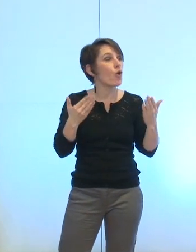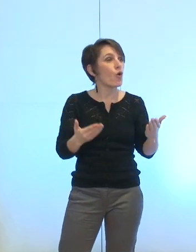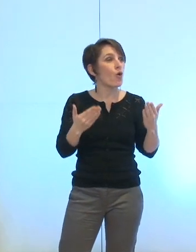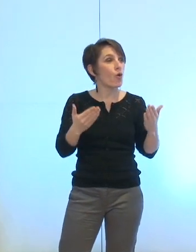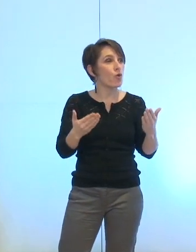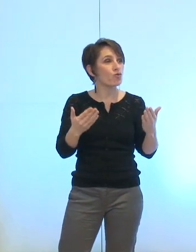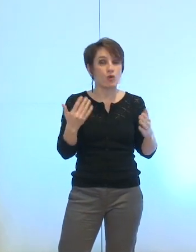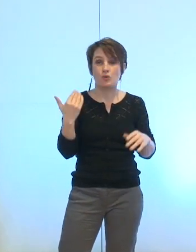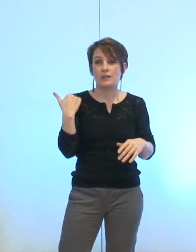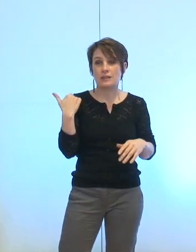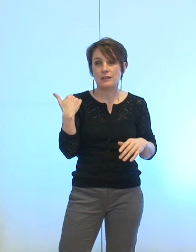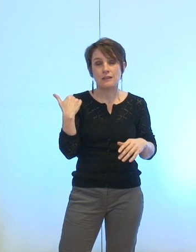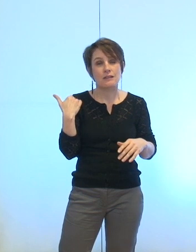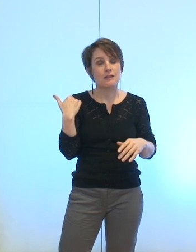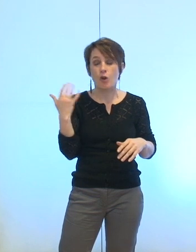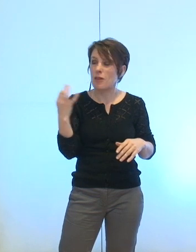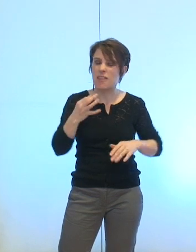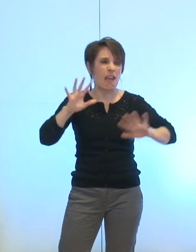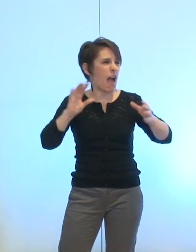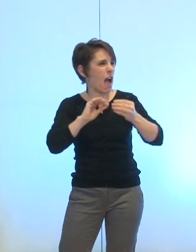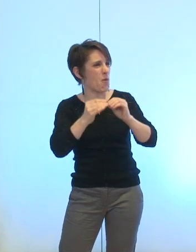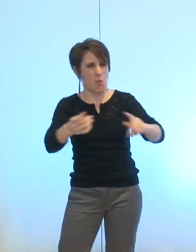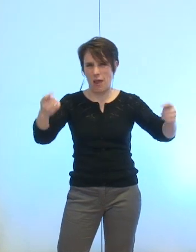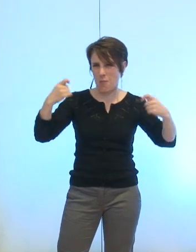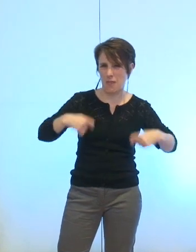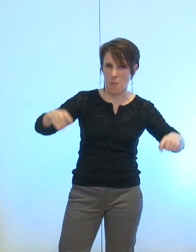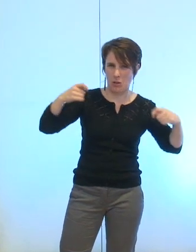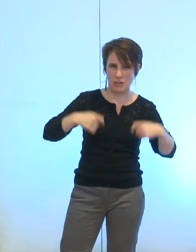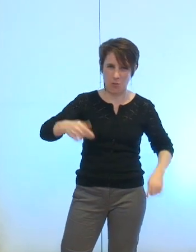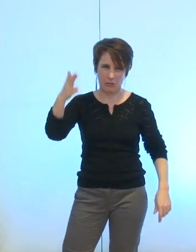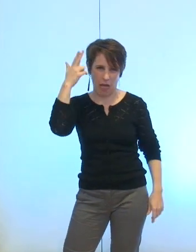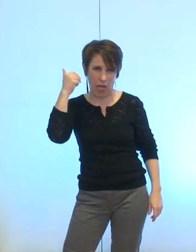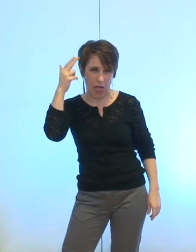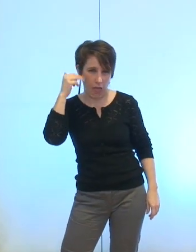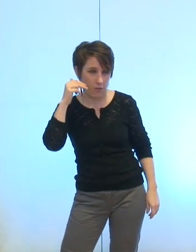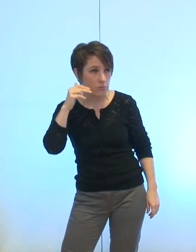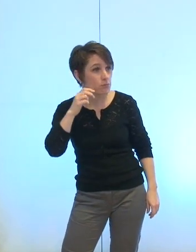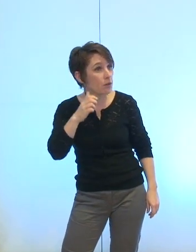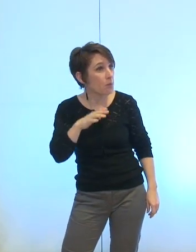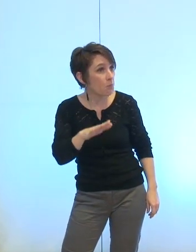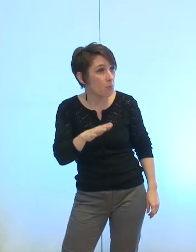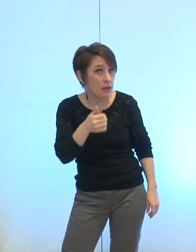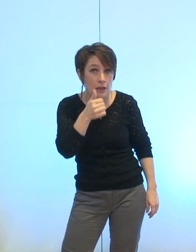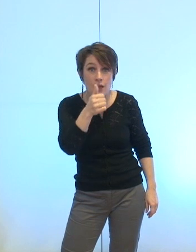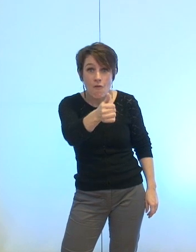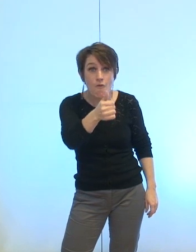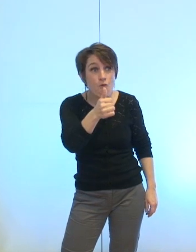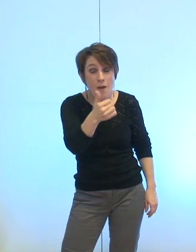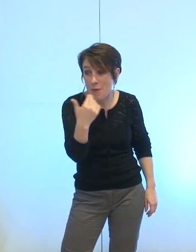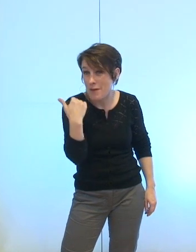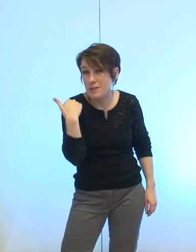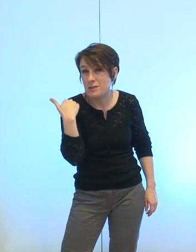dénoncaient l'argent jeté par les fenêtres ou éventuellement la gestion incohérente que vous manifestiez à à la même